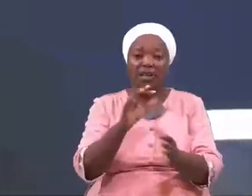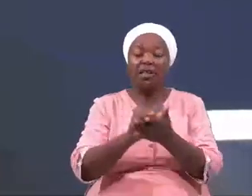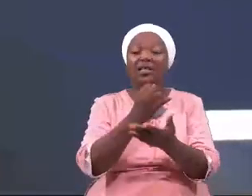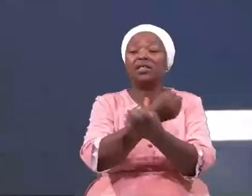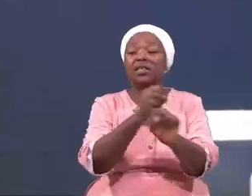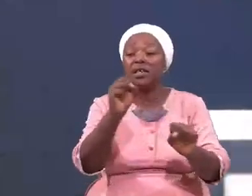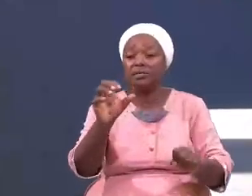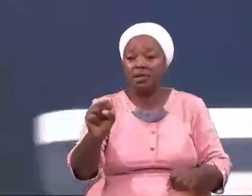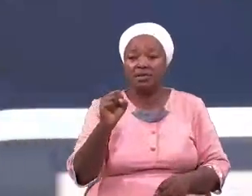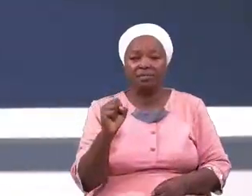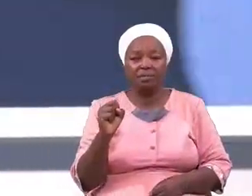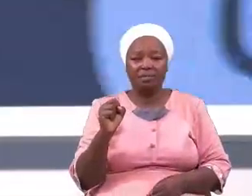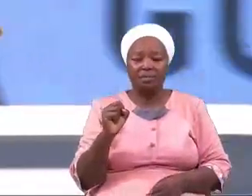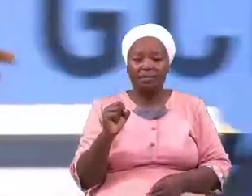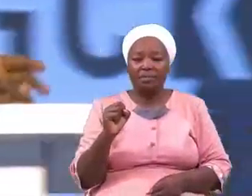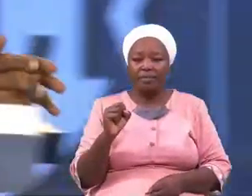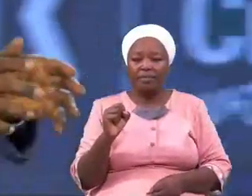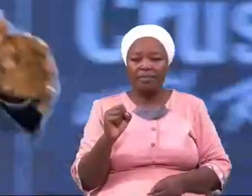Ça, c'est la foi qui sauve.